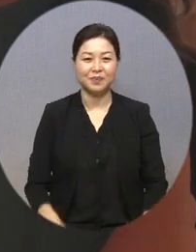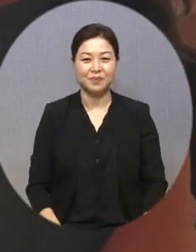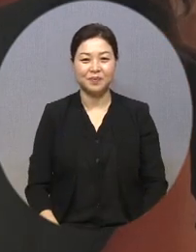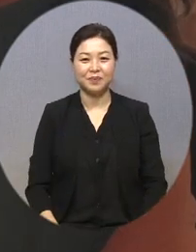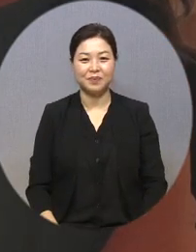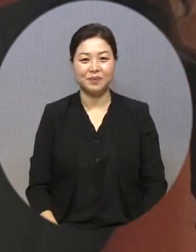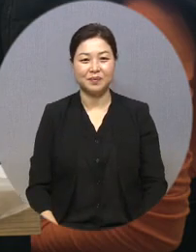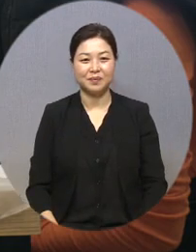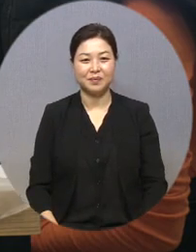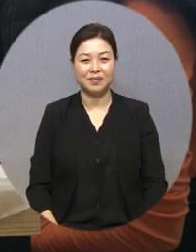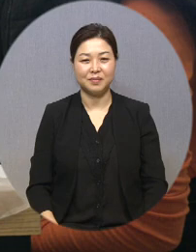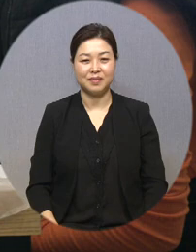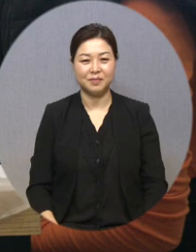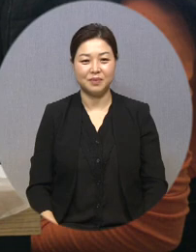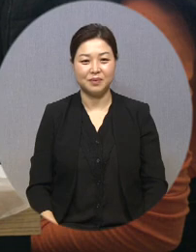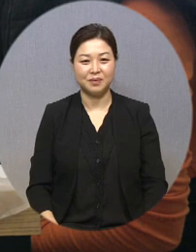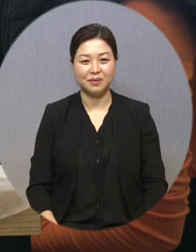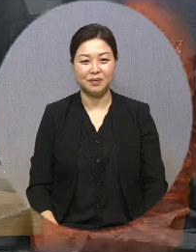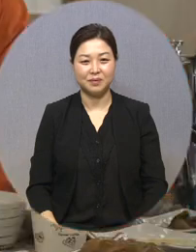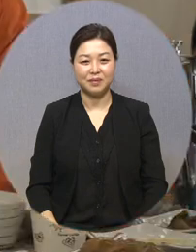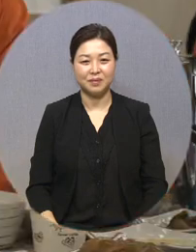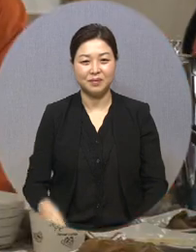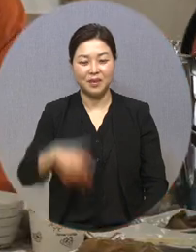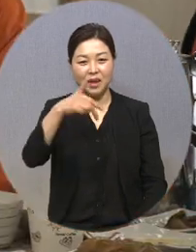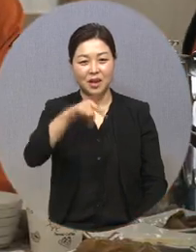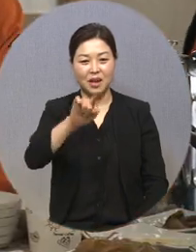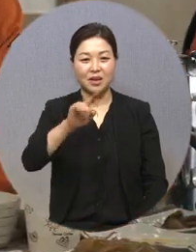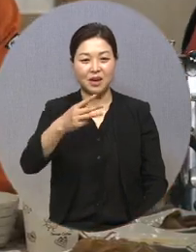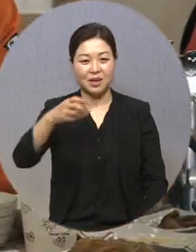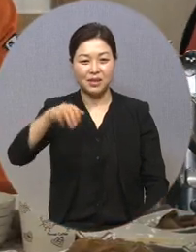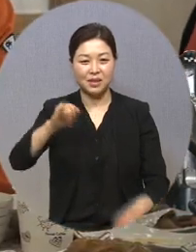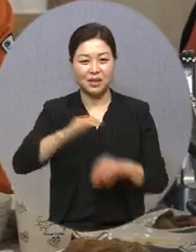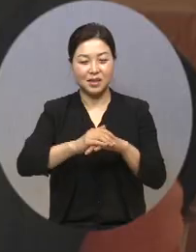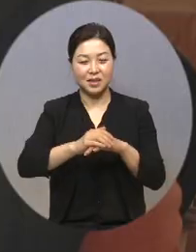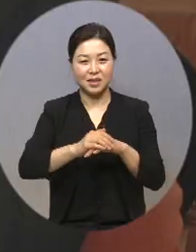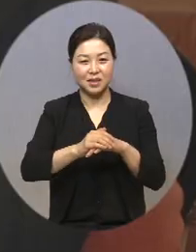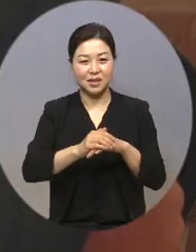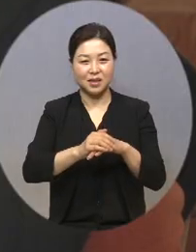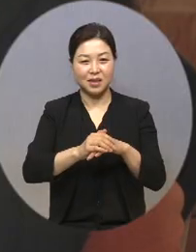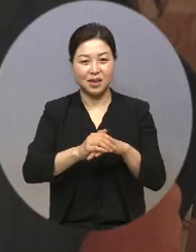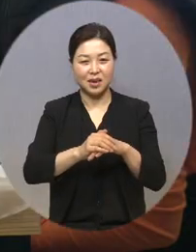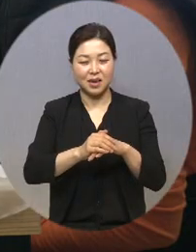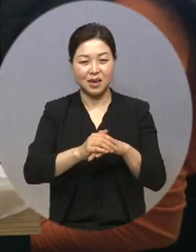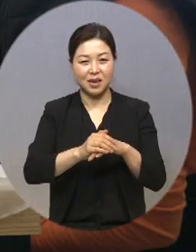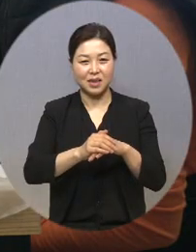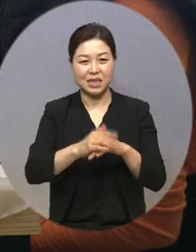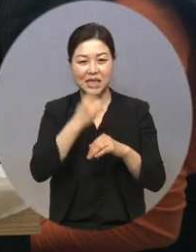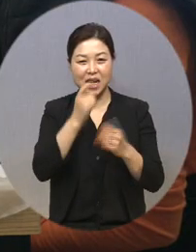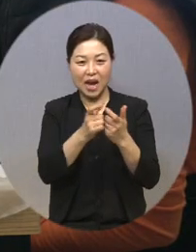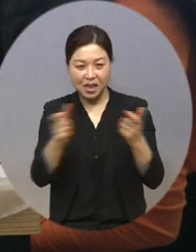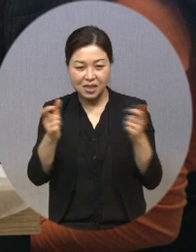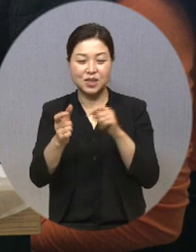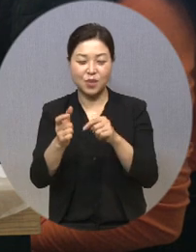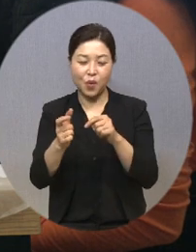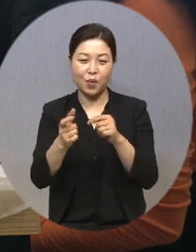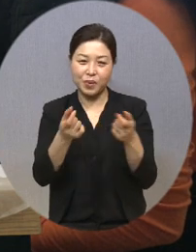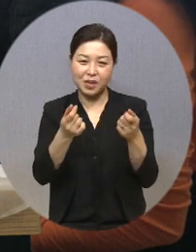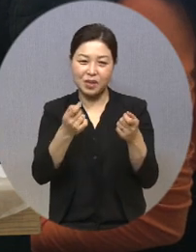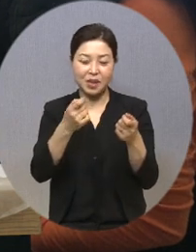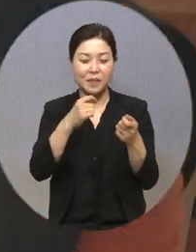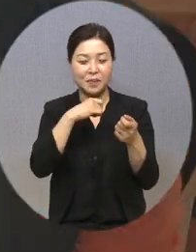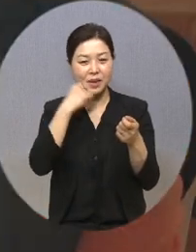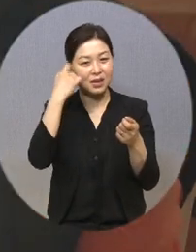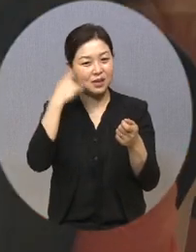약간 갈치 비슷하기도 하고. 이게 뭐지? 먹지? 아, 밥이 또 들어가야 되나?